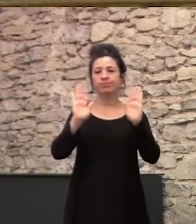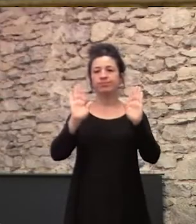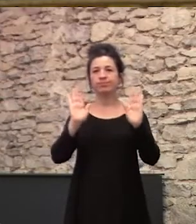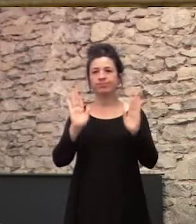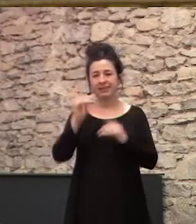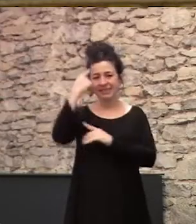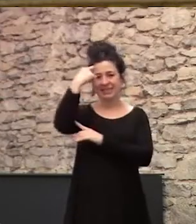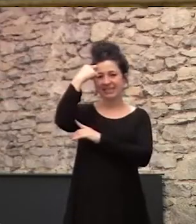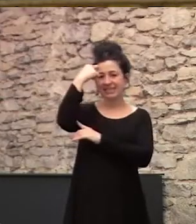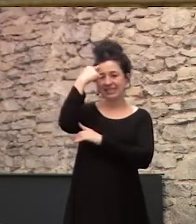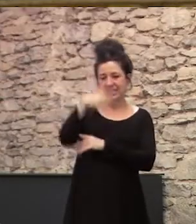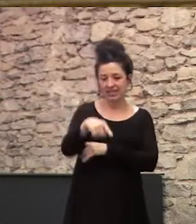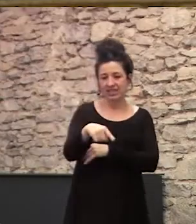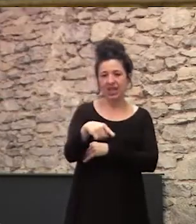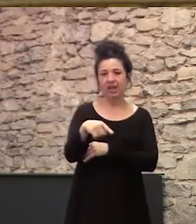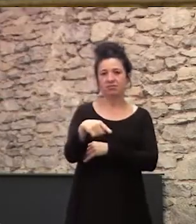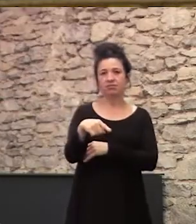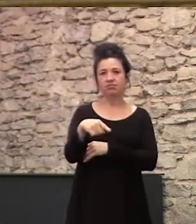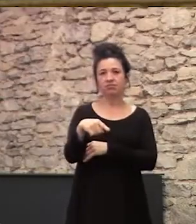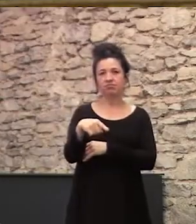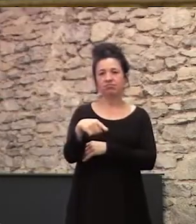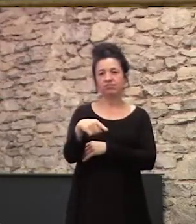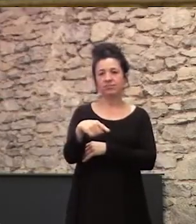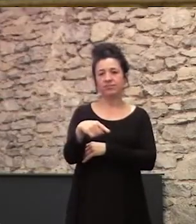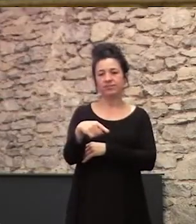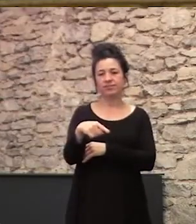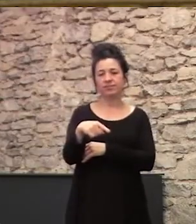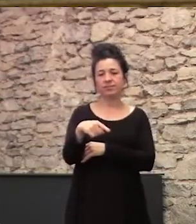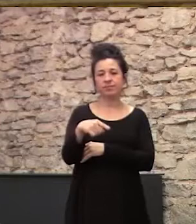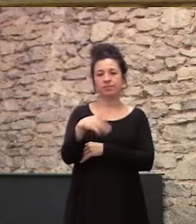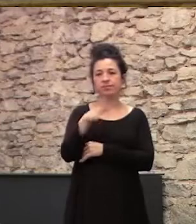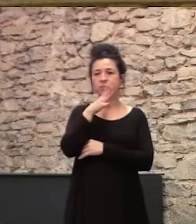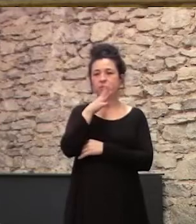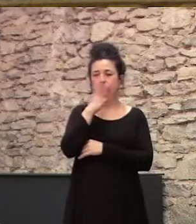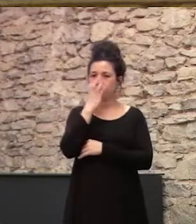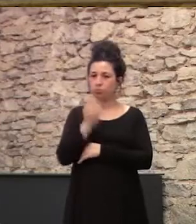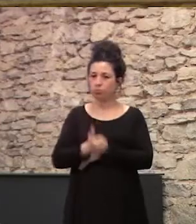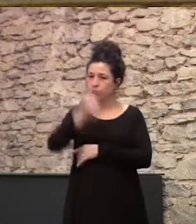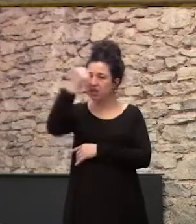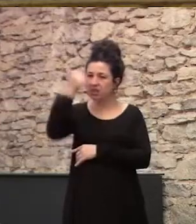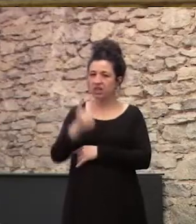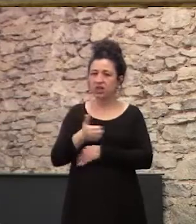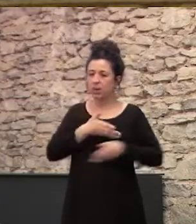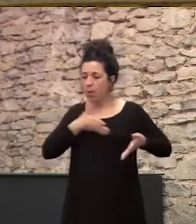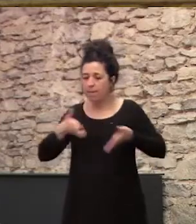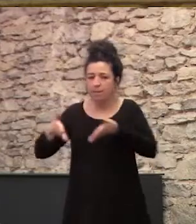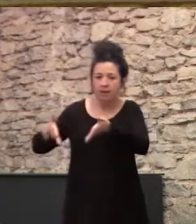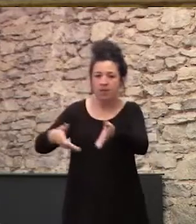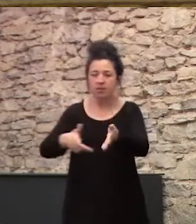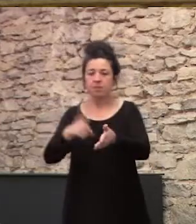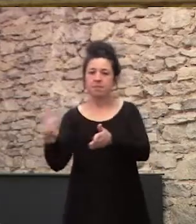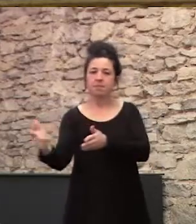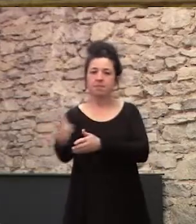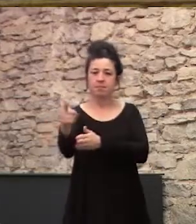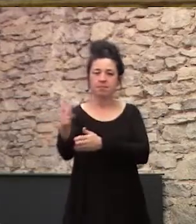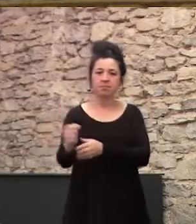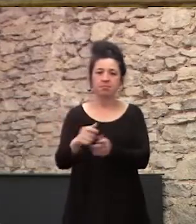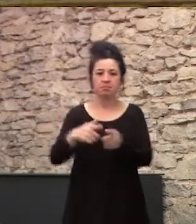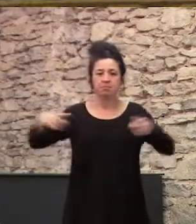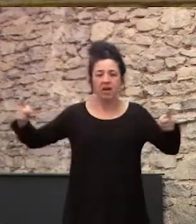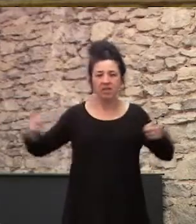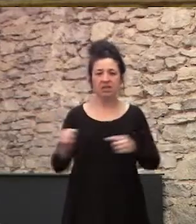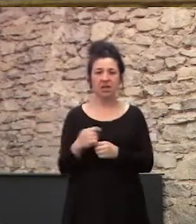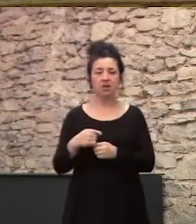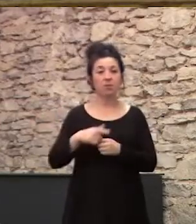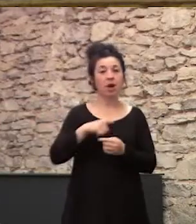badakit serioago edo hartzen dudala bide luzeago bat, maratoiago bat bezala eta literatura itzulpena alde izinbitze zait,